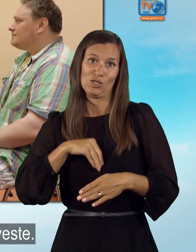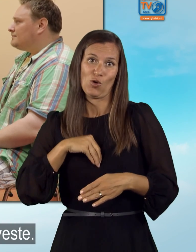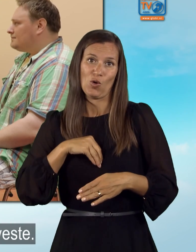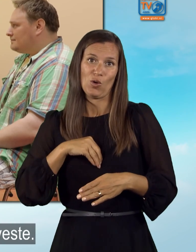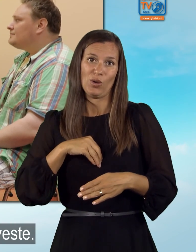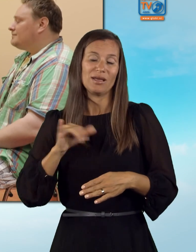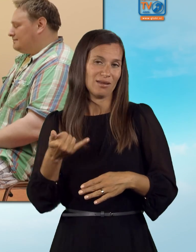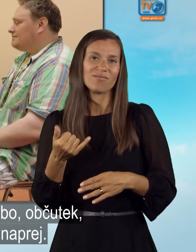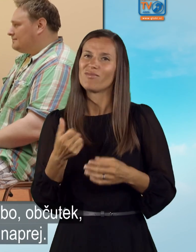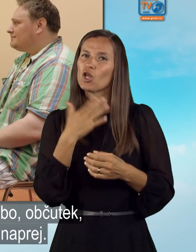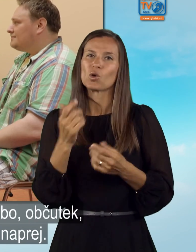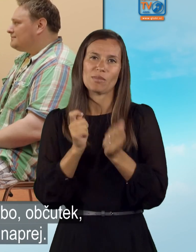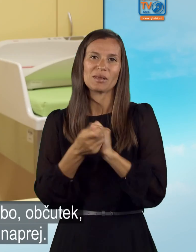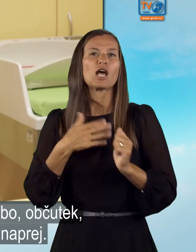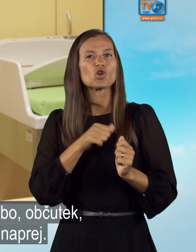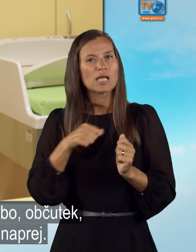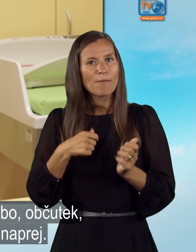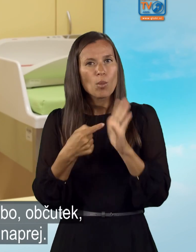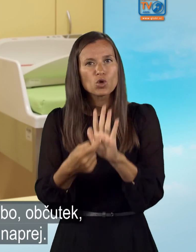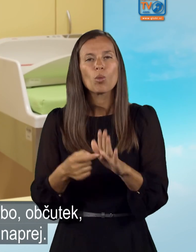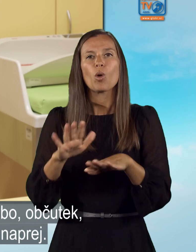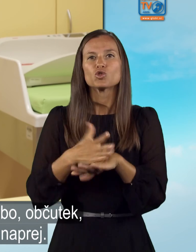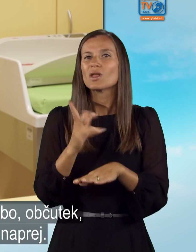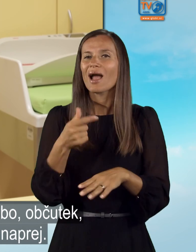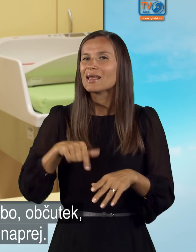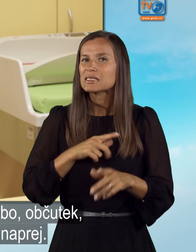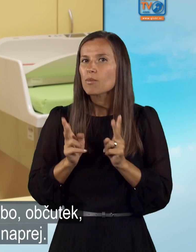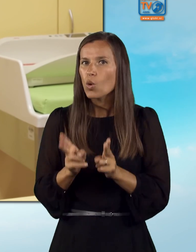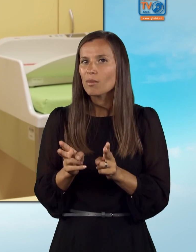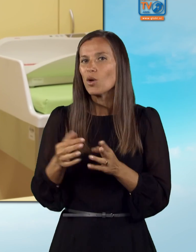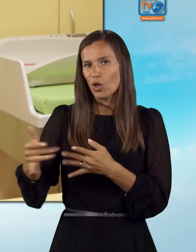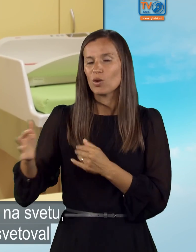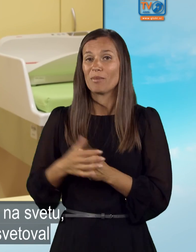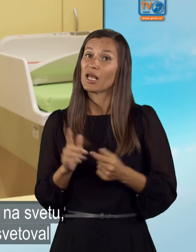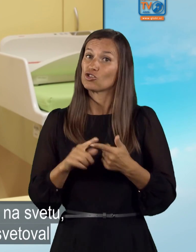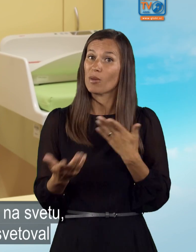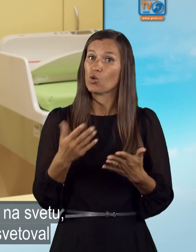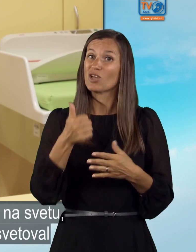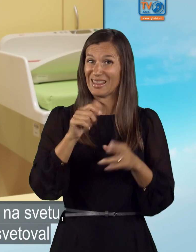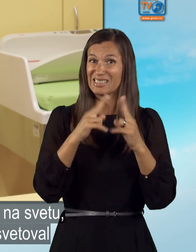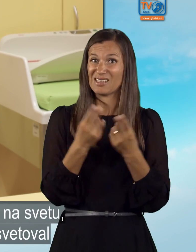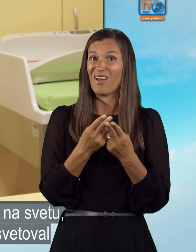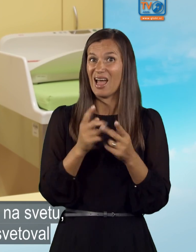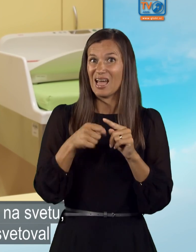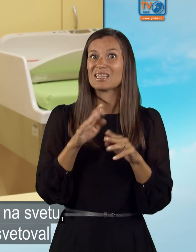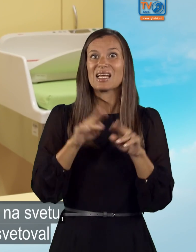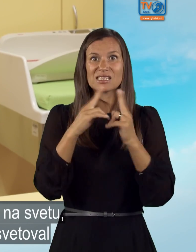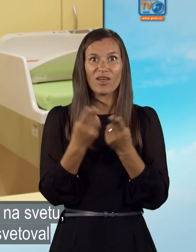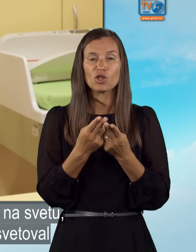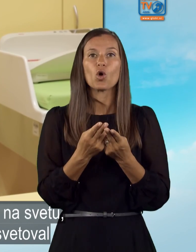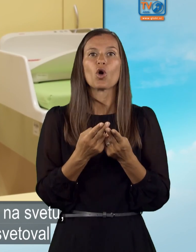kot veste, bistveno spremeni našo samopodobo, občutek, kaj zmoremo in tako naprej. Tako da, če mogoče ena stvar na svetu, ki bi jo